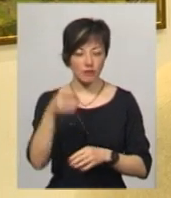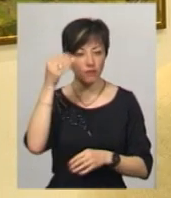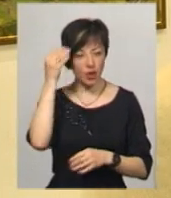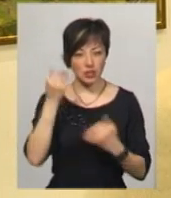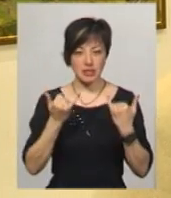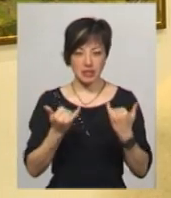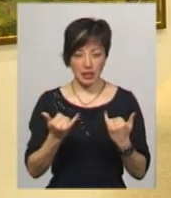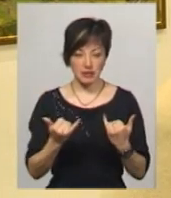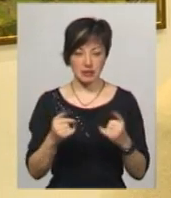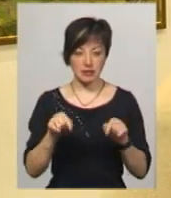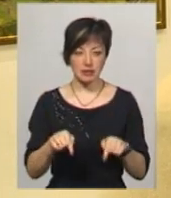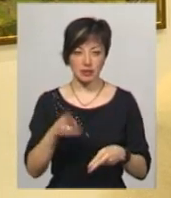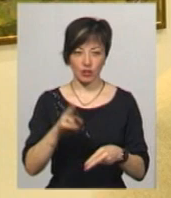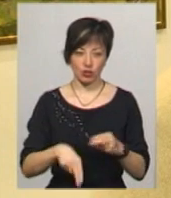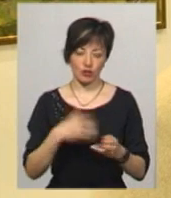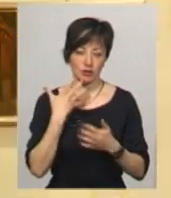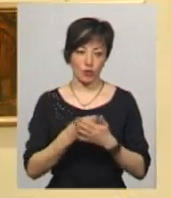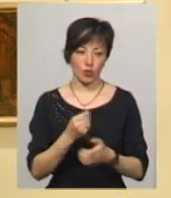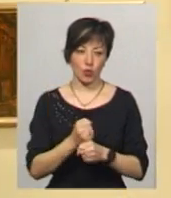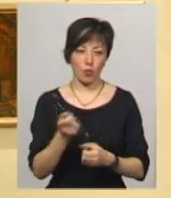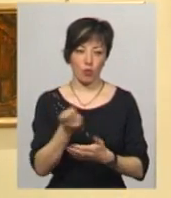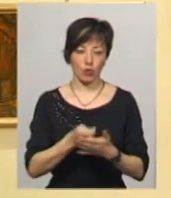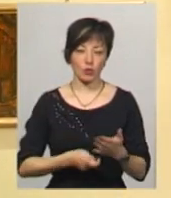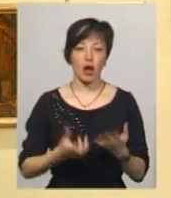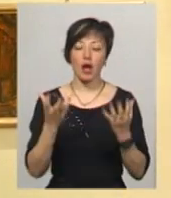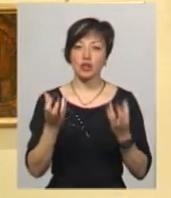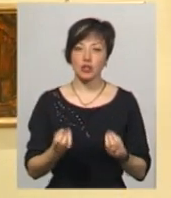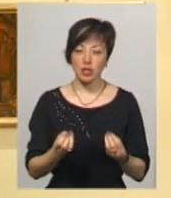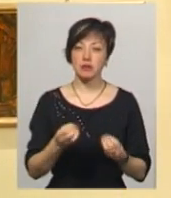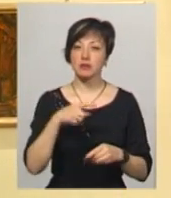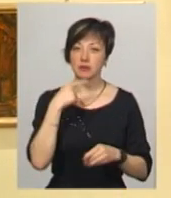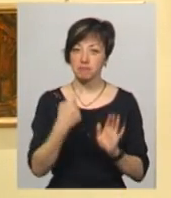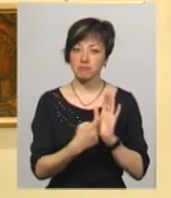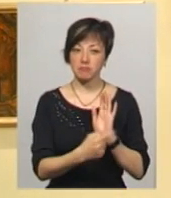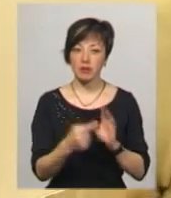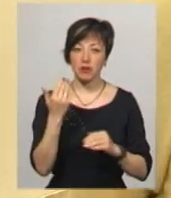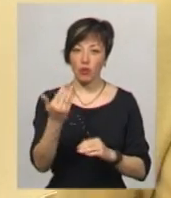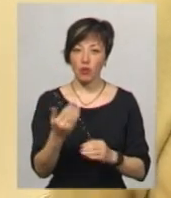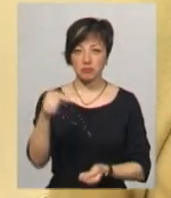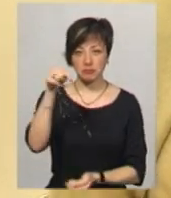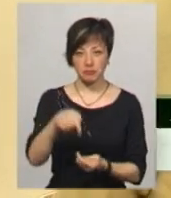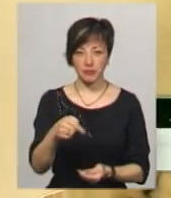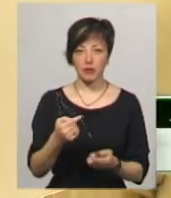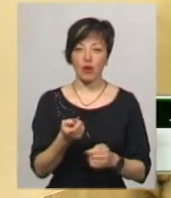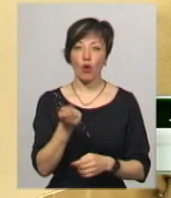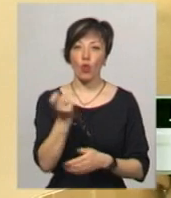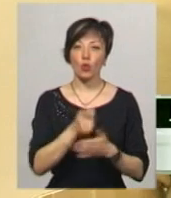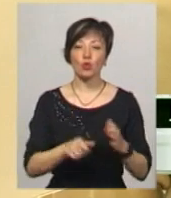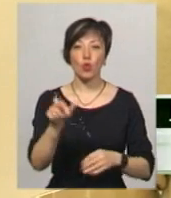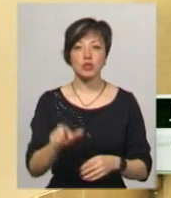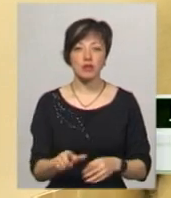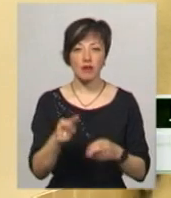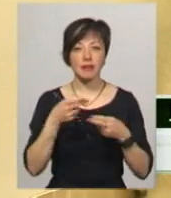зараз і тепер тільки закінчив свою роботу. А ще мистецтвознавиця відмітила почерк митця. Художник використовує